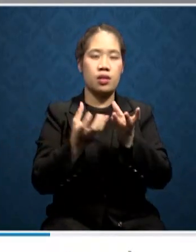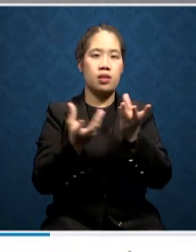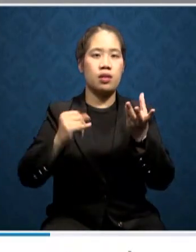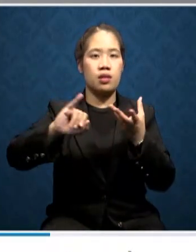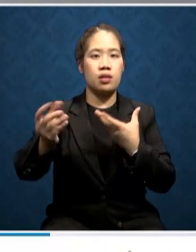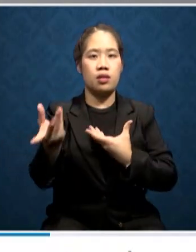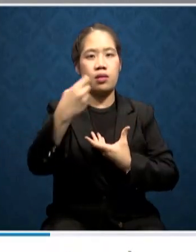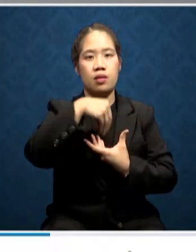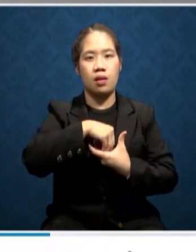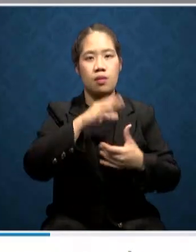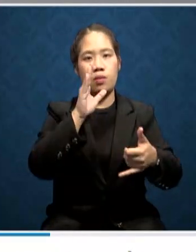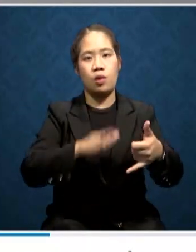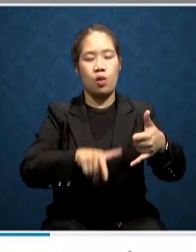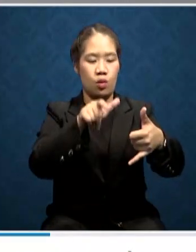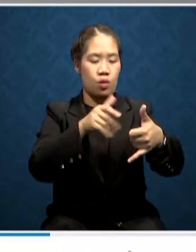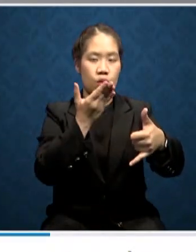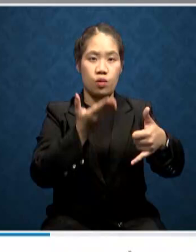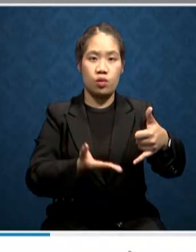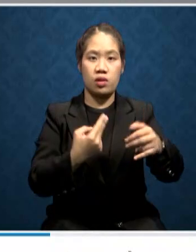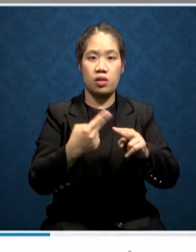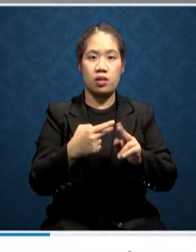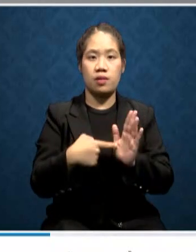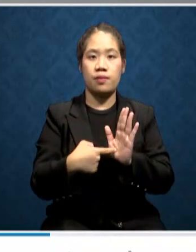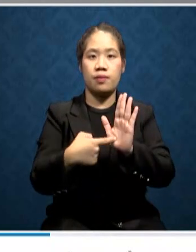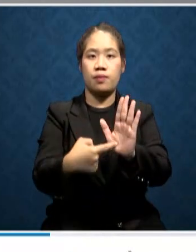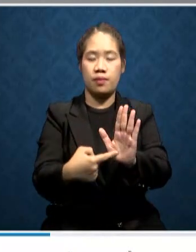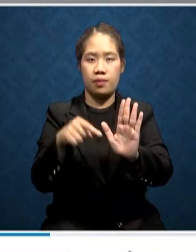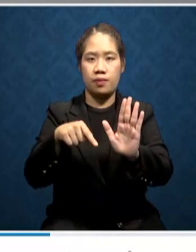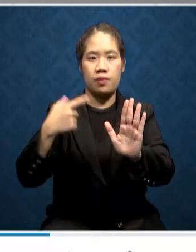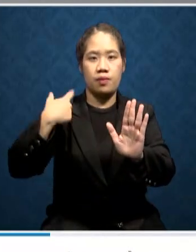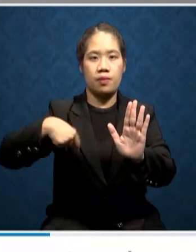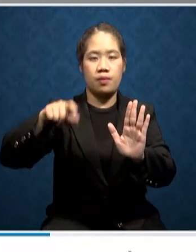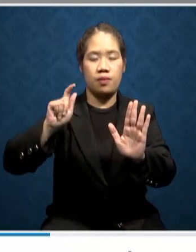ของบุคคลผู้ได้รับการเสนอชื่อให้ดำรงตำแหน่งอัยการสูงสุด